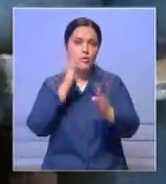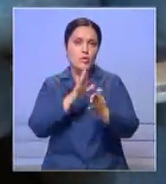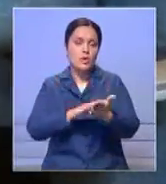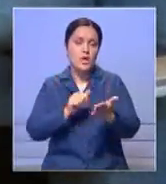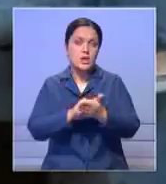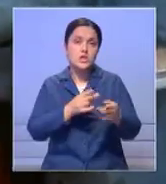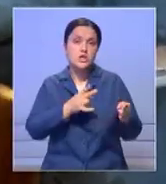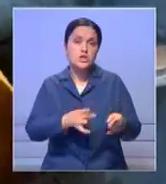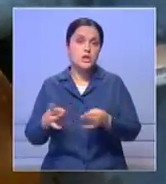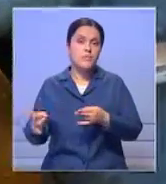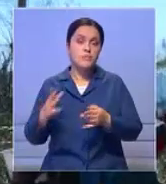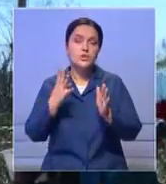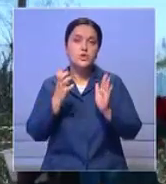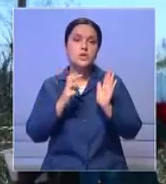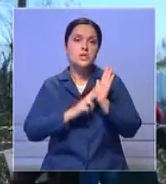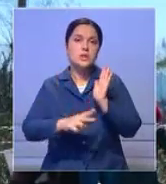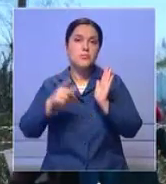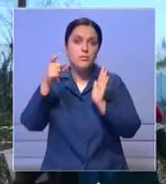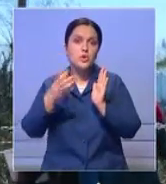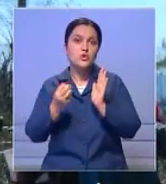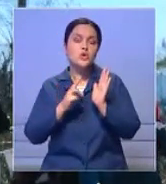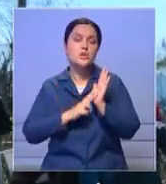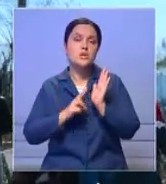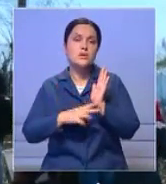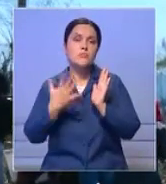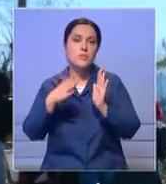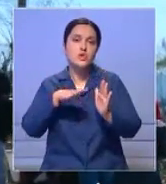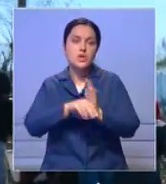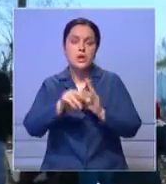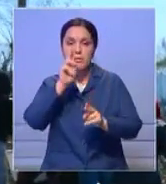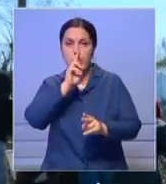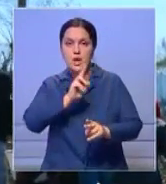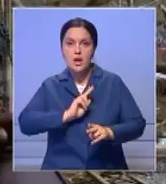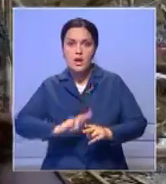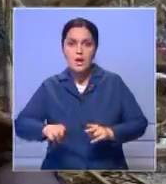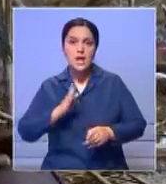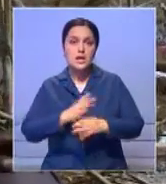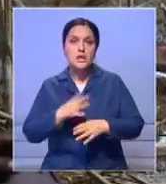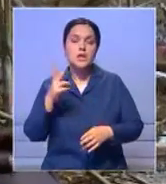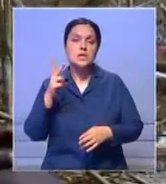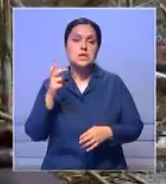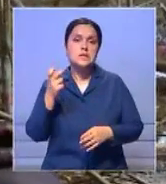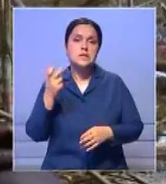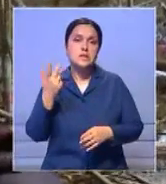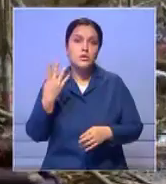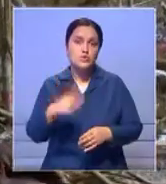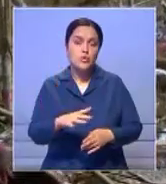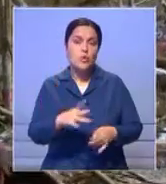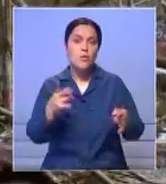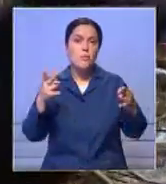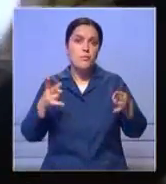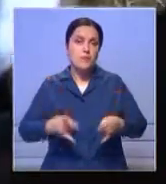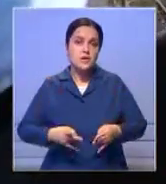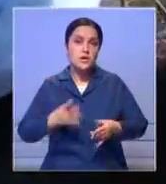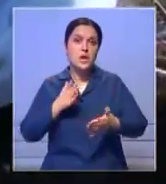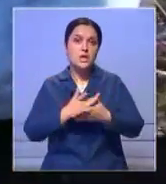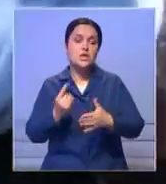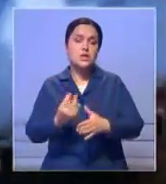урагана. Напомню, жертвами стихии стали свыше 470 человек, еще 75 считаются пропавшими без вести,